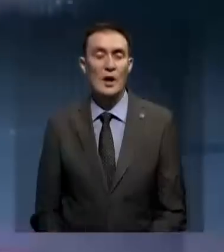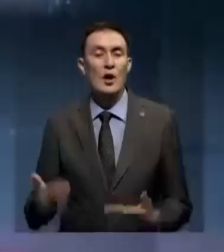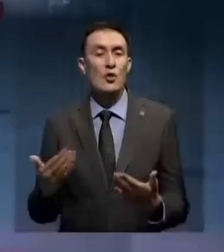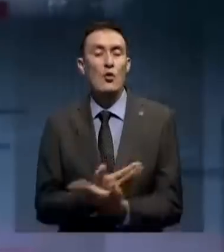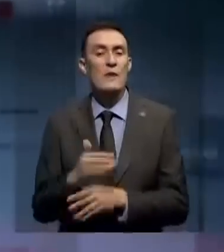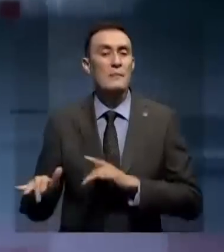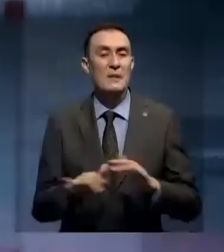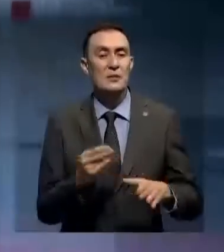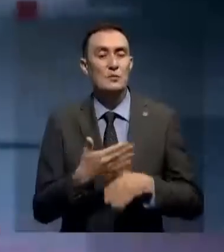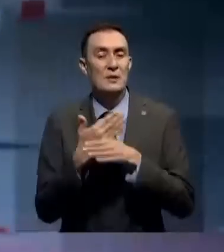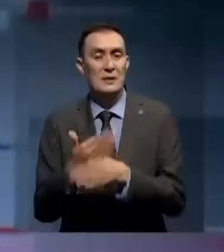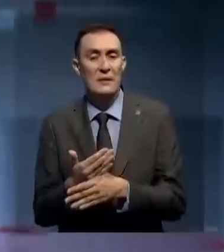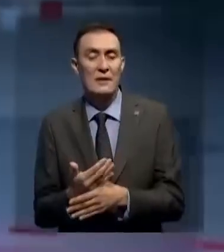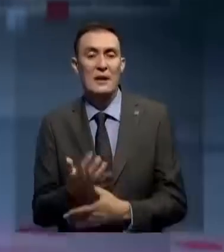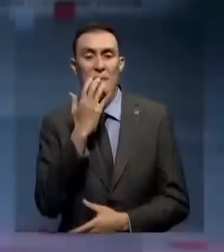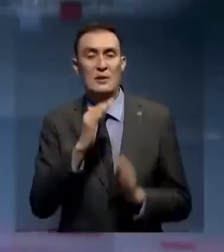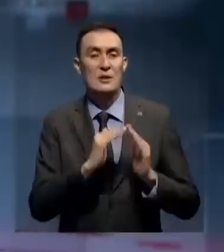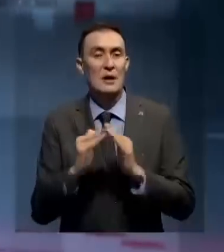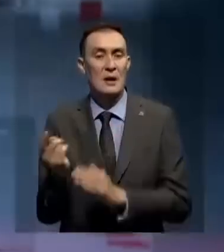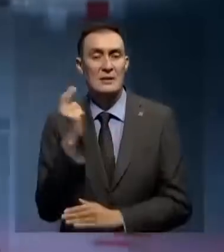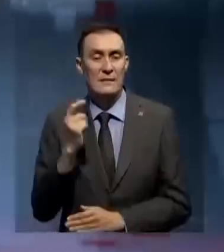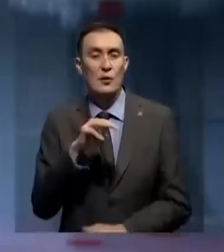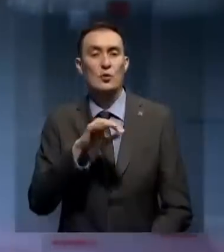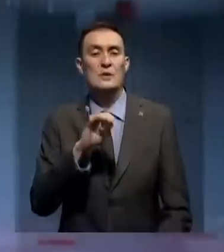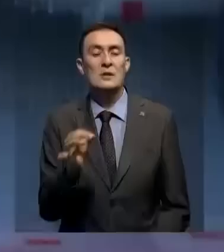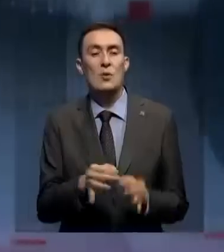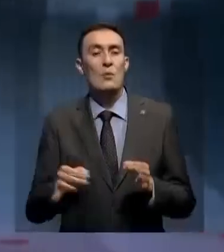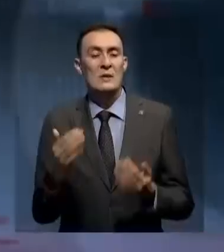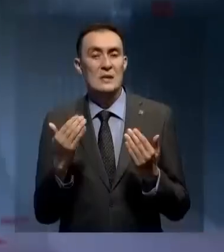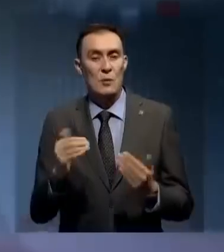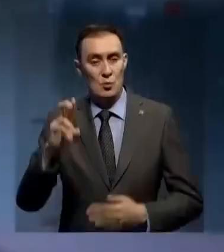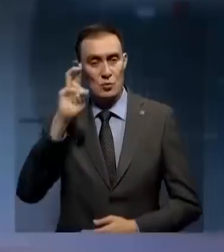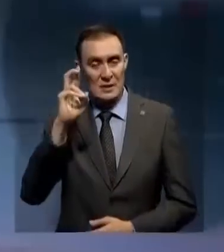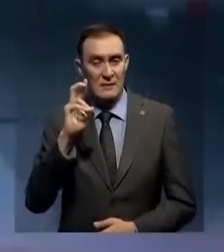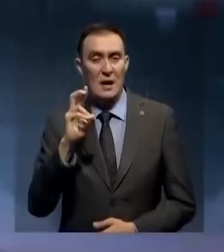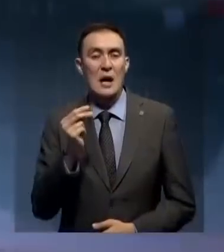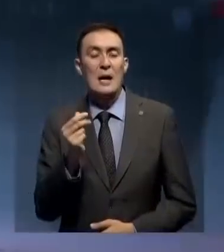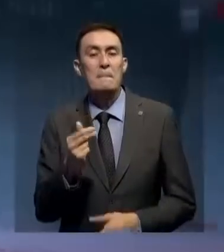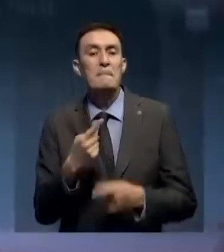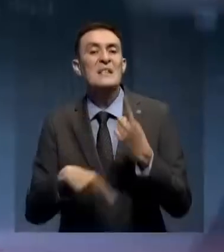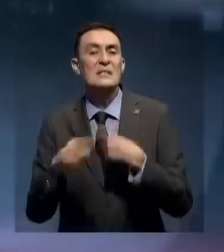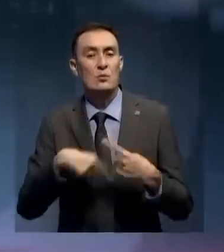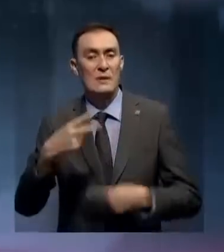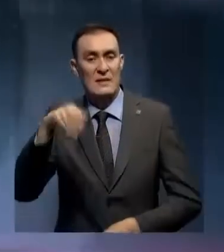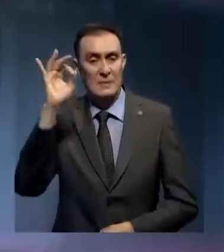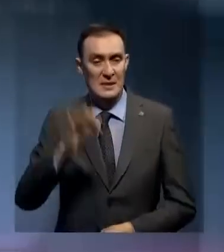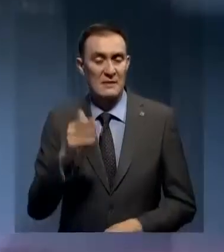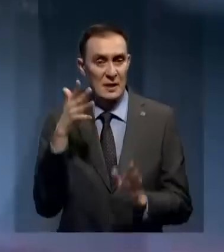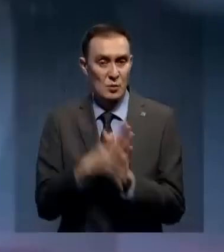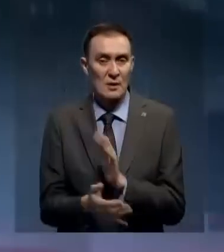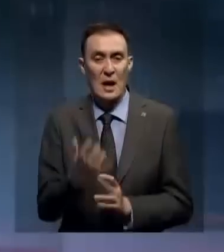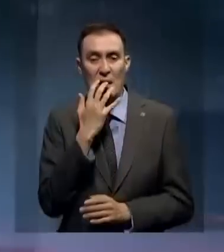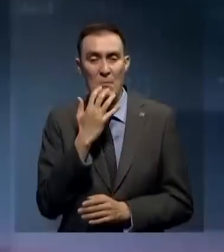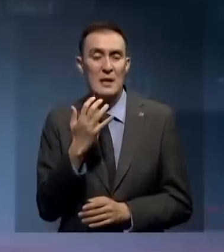Новые механизмы субсидирования тепличных хозяйств внедрили в Туркестанской области. Теперь государство компенсирует 20% расходов